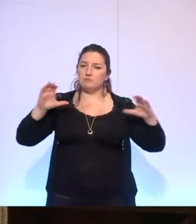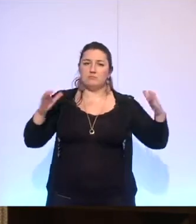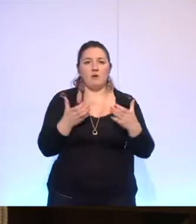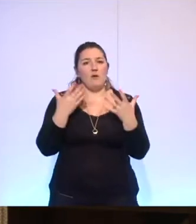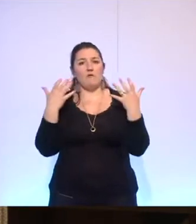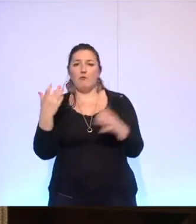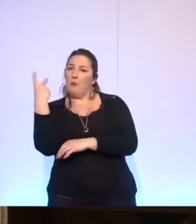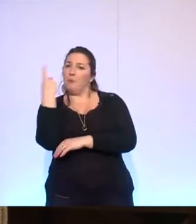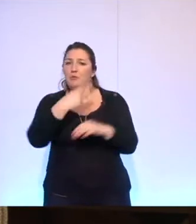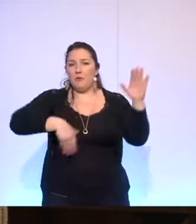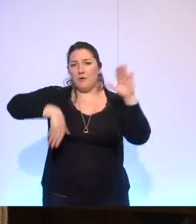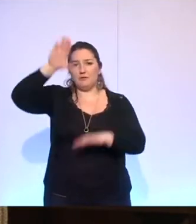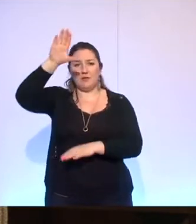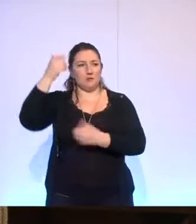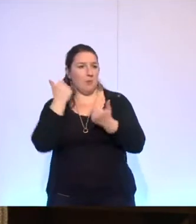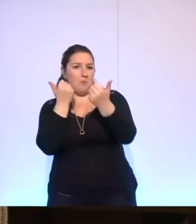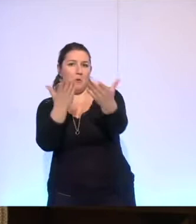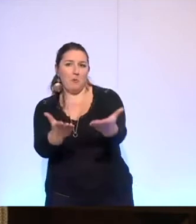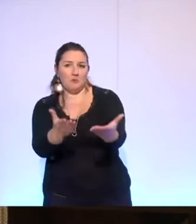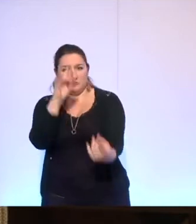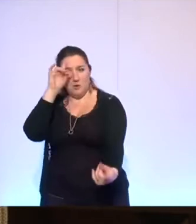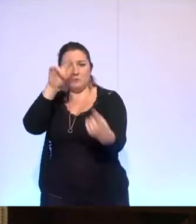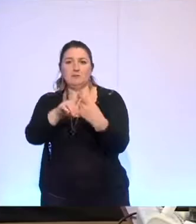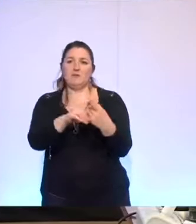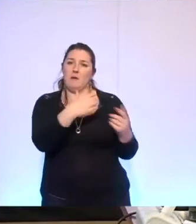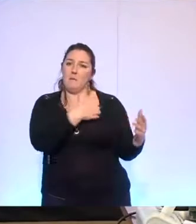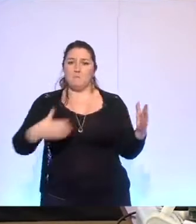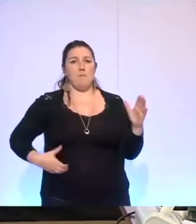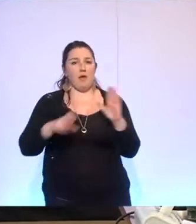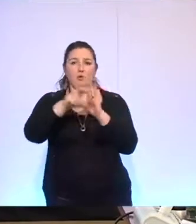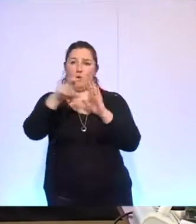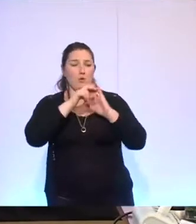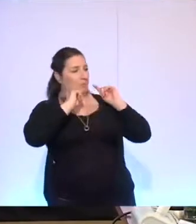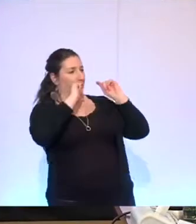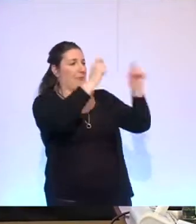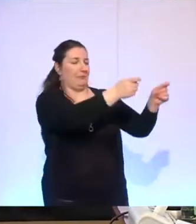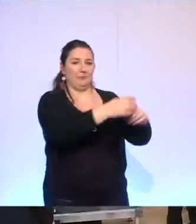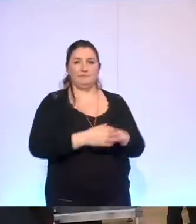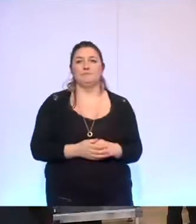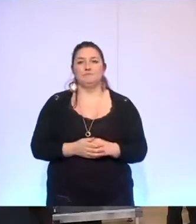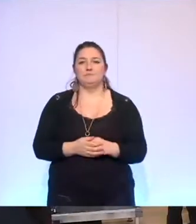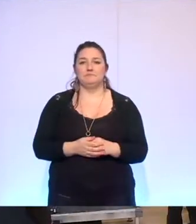Piolle afin qu'il soit désigné comme maire de Grenoble. Merci à tous.